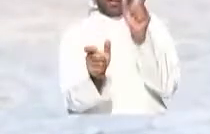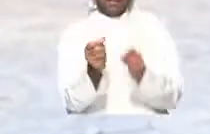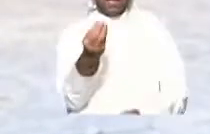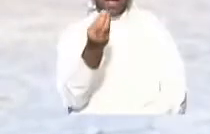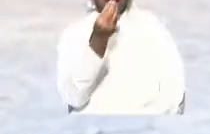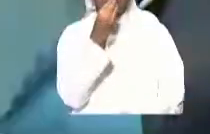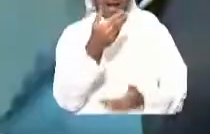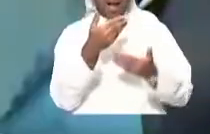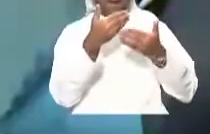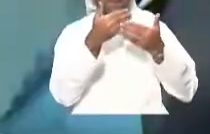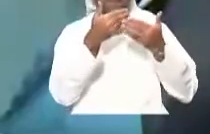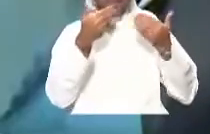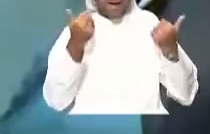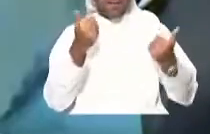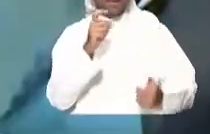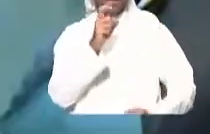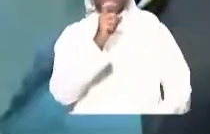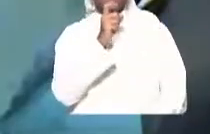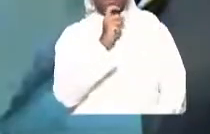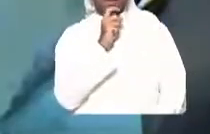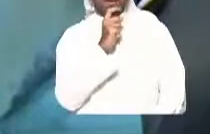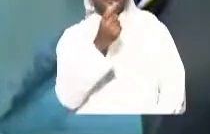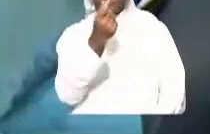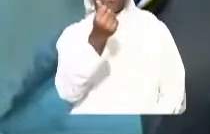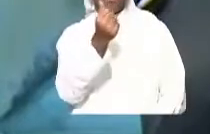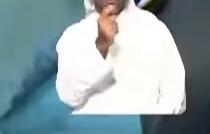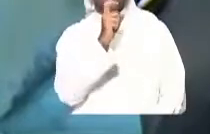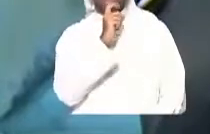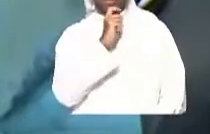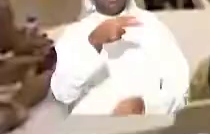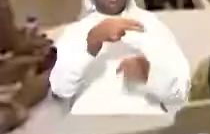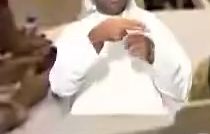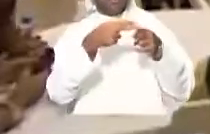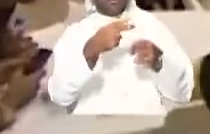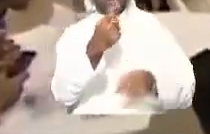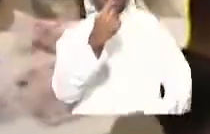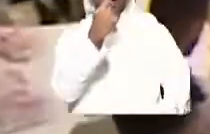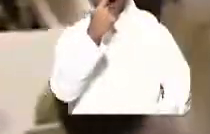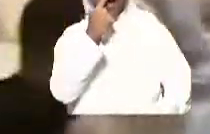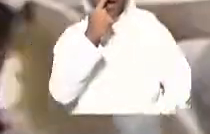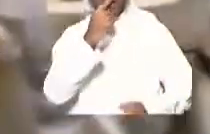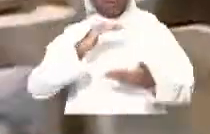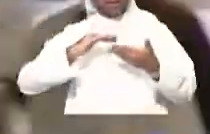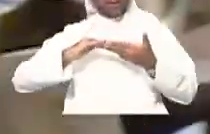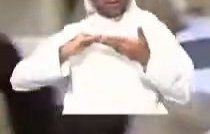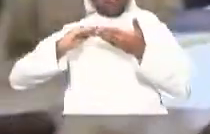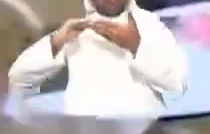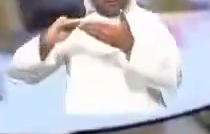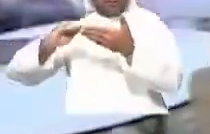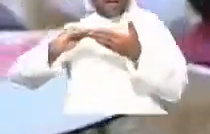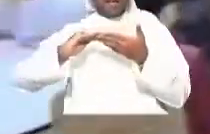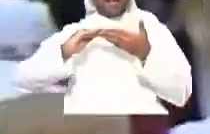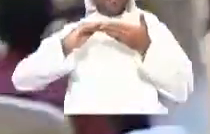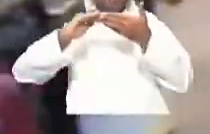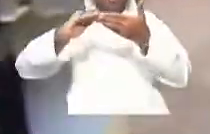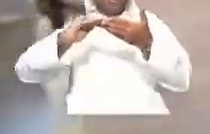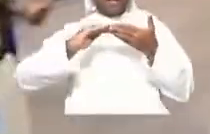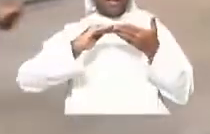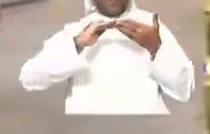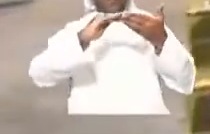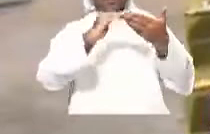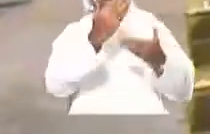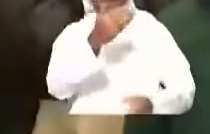الخدمية والتعليمية، إلا أنها لا تغفل يوما عن تأهيل وتدريب الكوادر البشرية